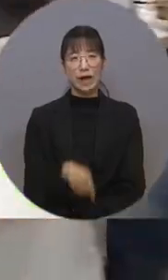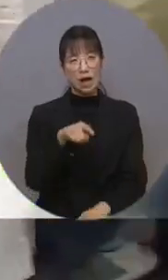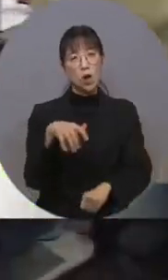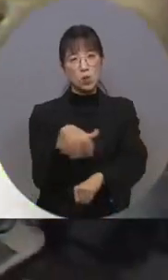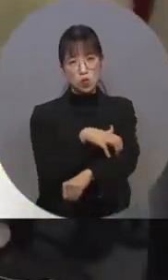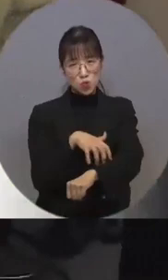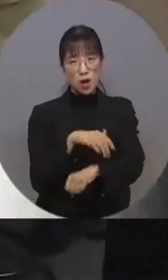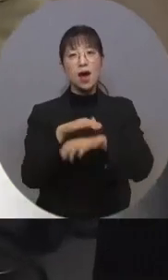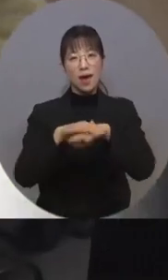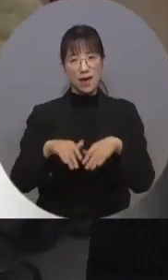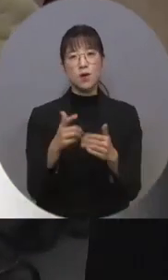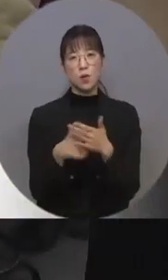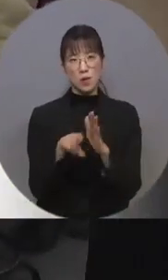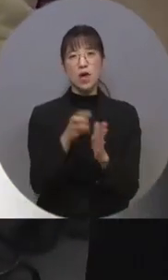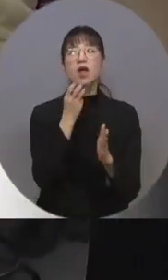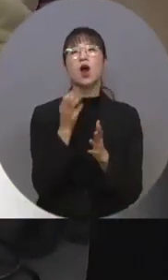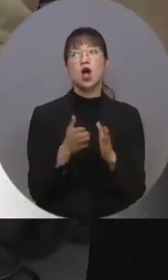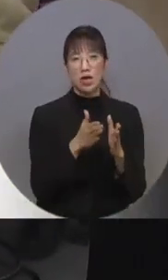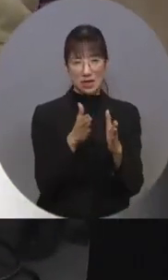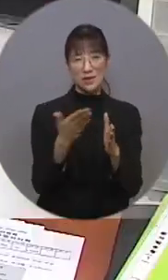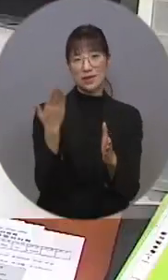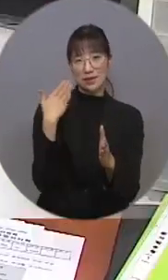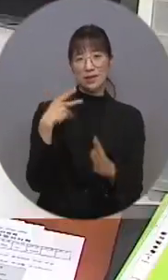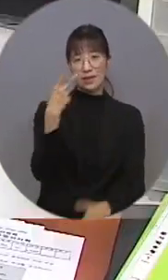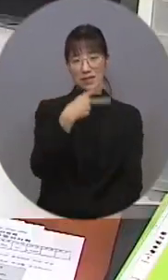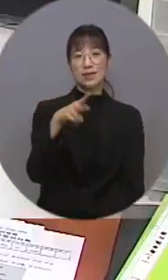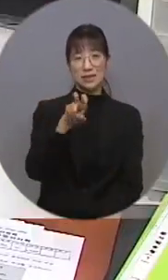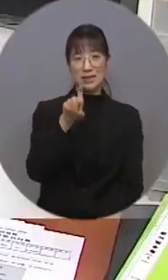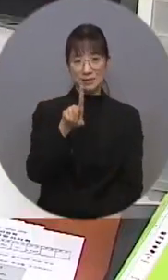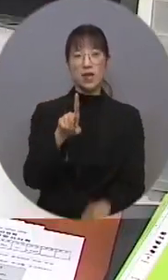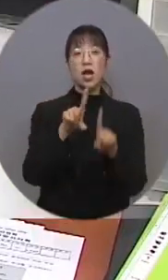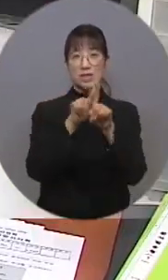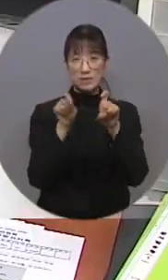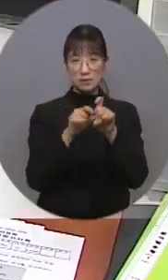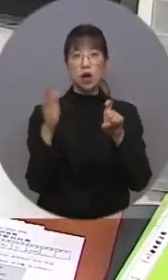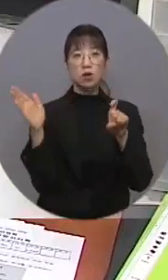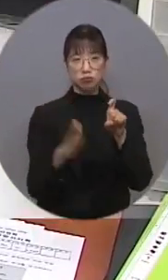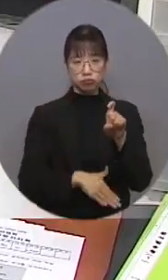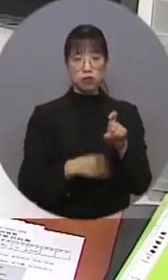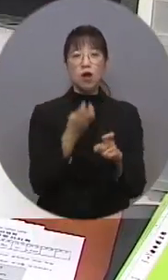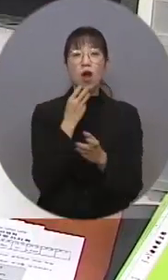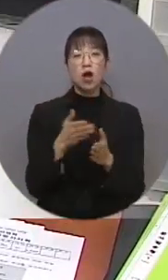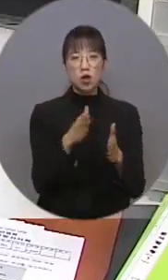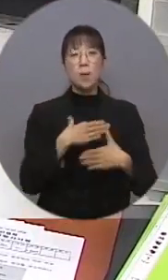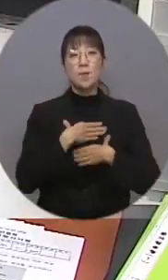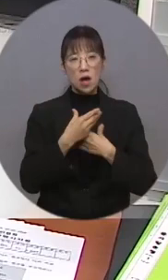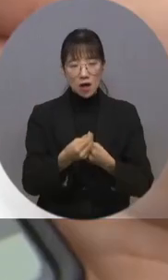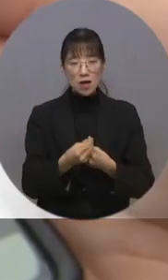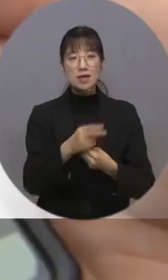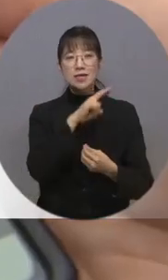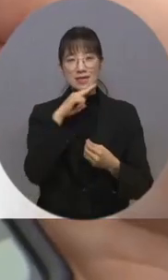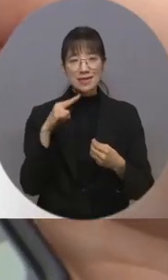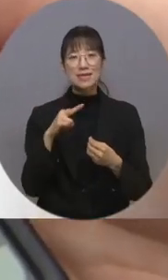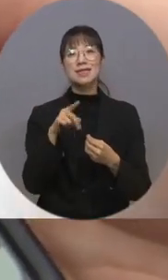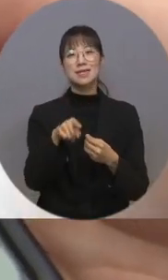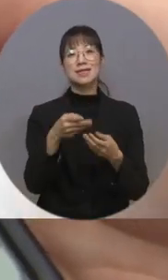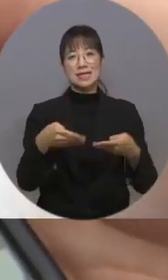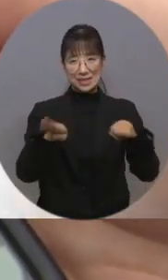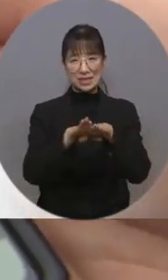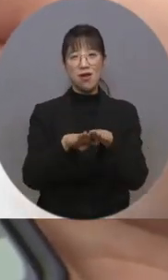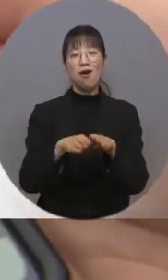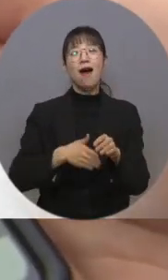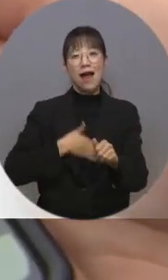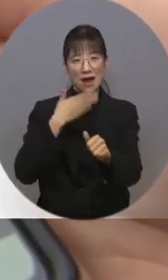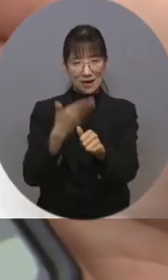불편함을 해소하기 위해 경기도는 지난 2021년 11월부터 경기도 편의시설 안내 스마트 앱 서비스를